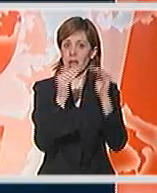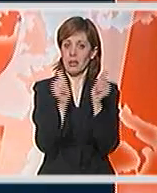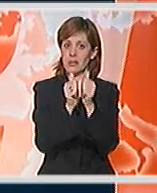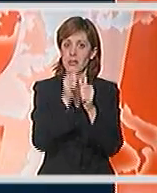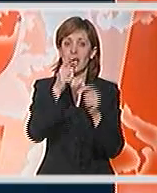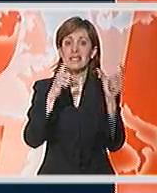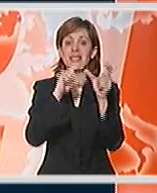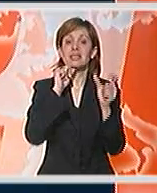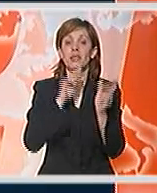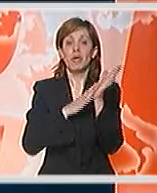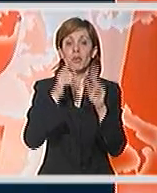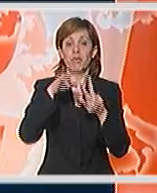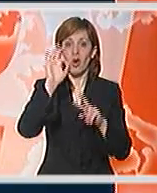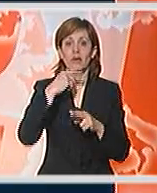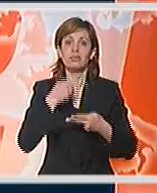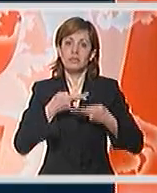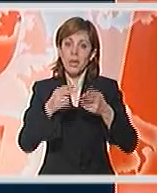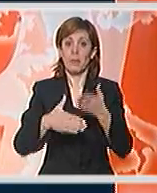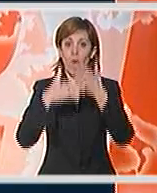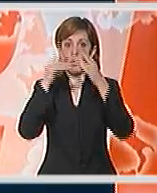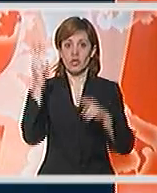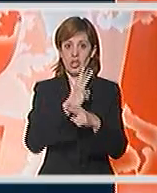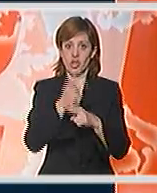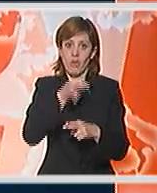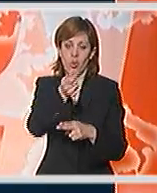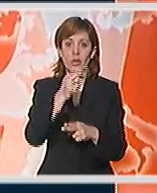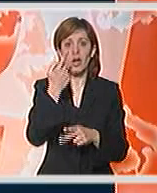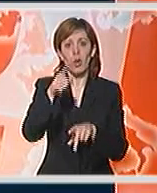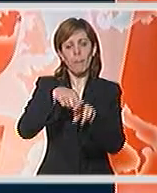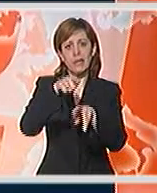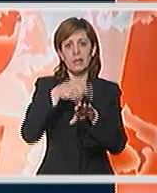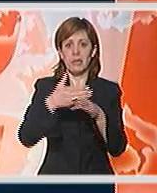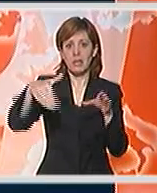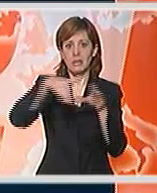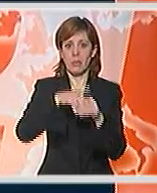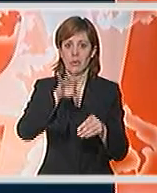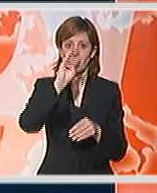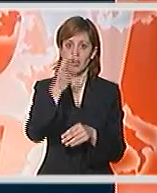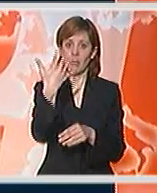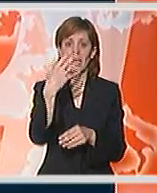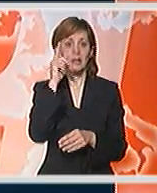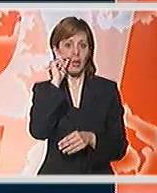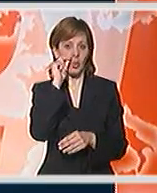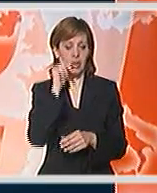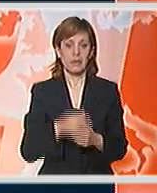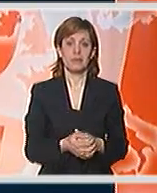kompanijom Simpo i uz ulaganje države u narednih nekoliko meseci biti uposleno oko 450 ljudi.